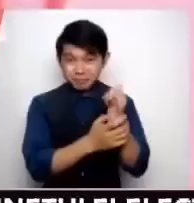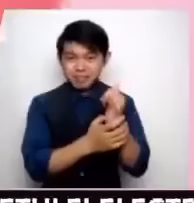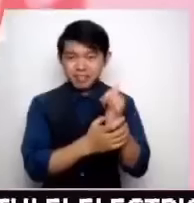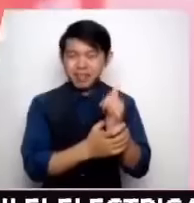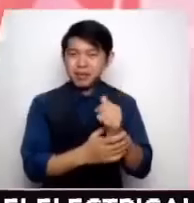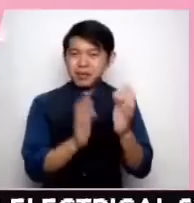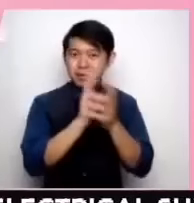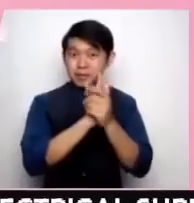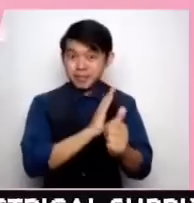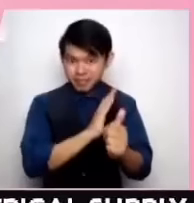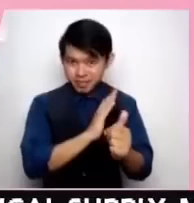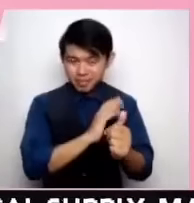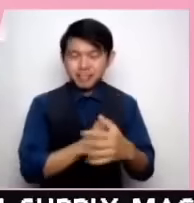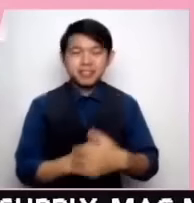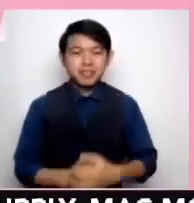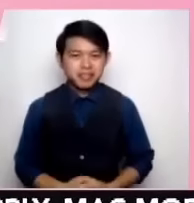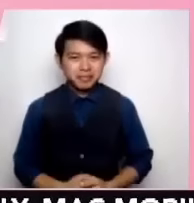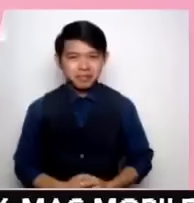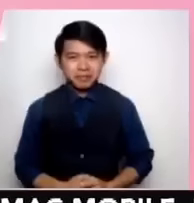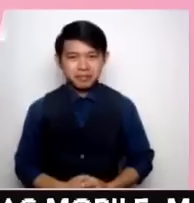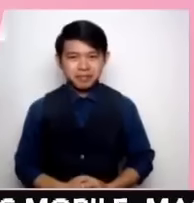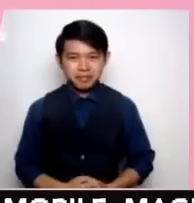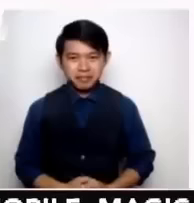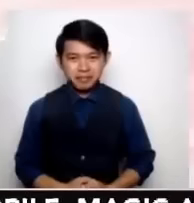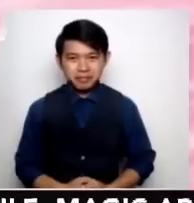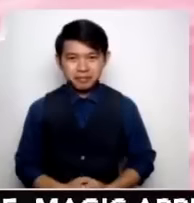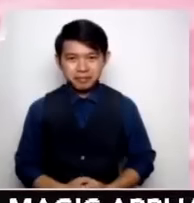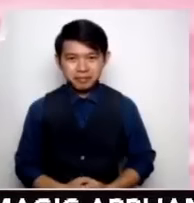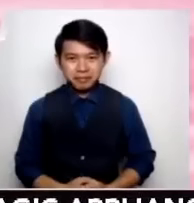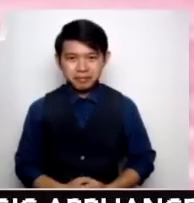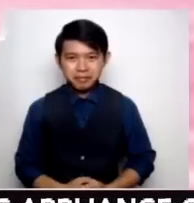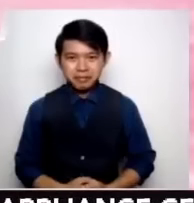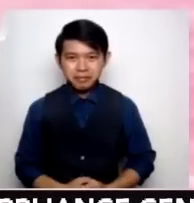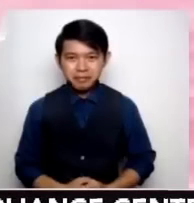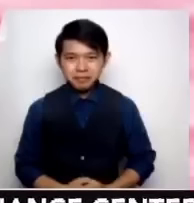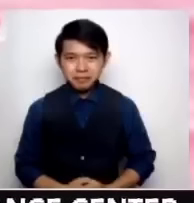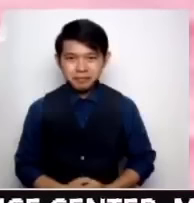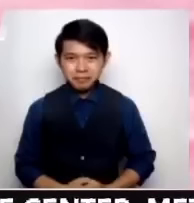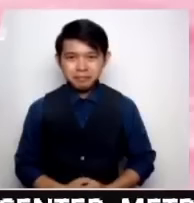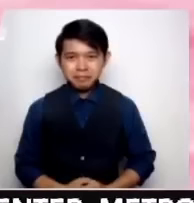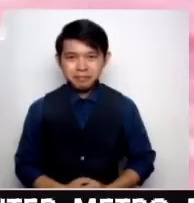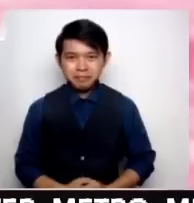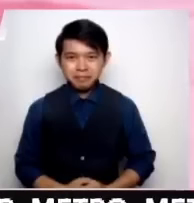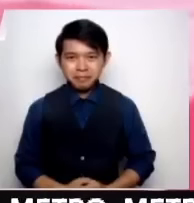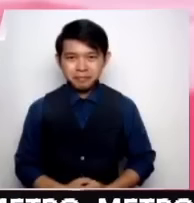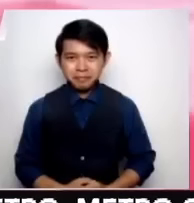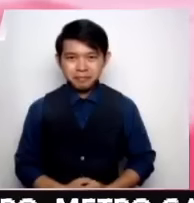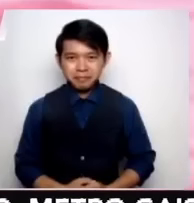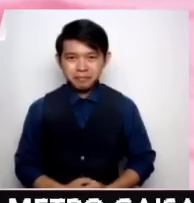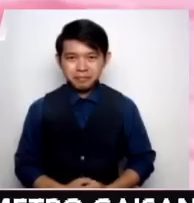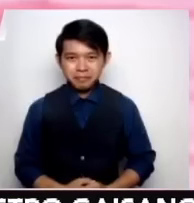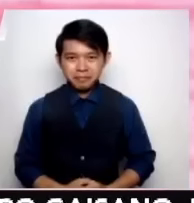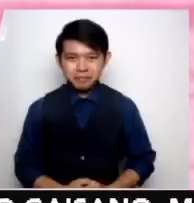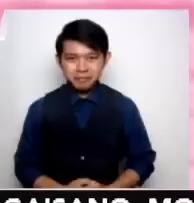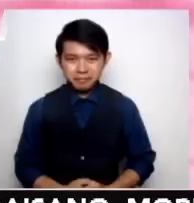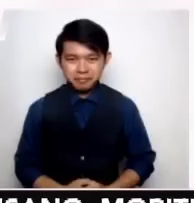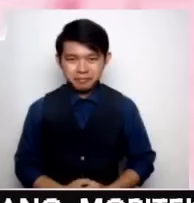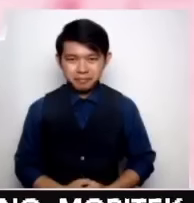drone shots. Heart sign daw. Kung portrait ang nais, kaya rin yan ni Michael.